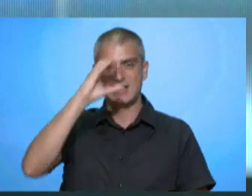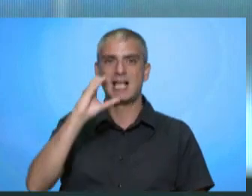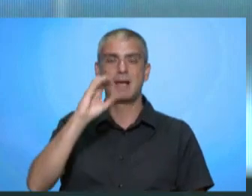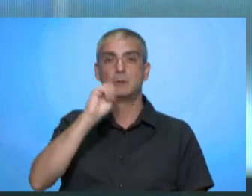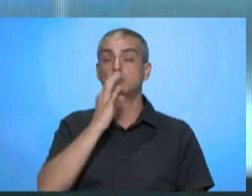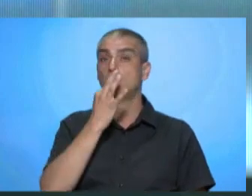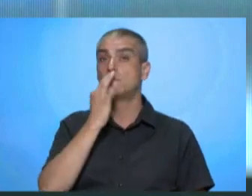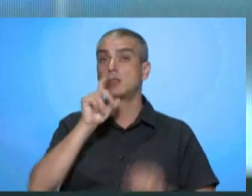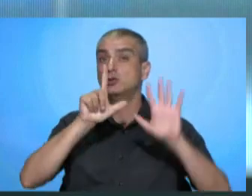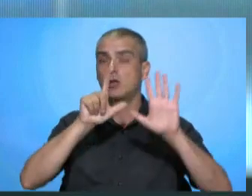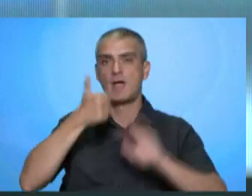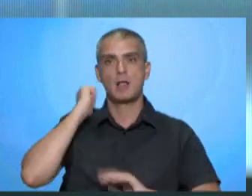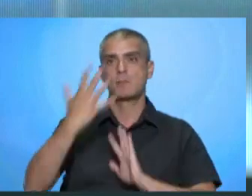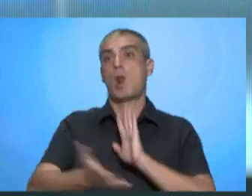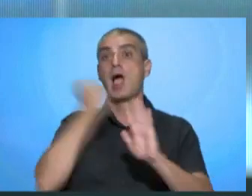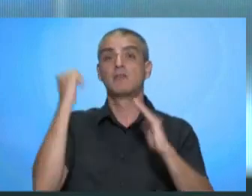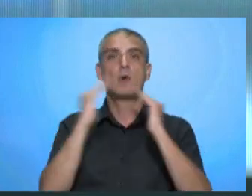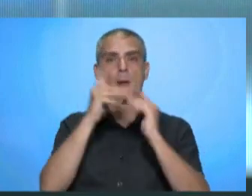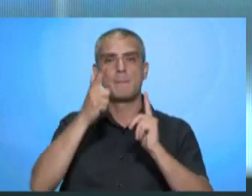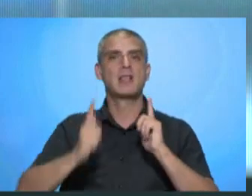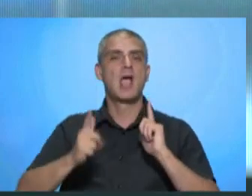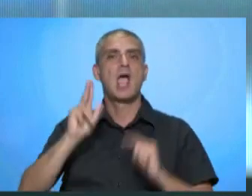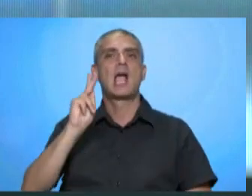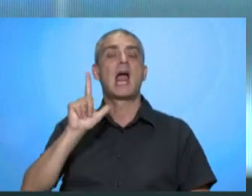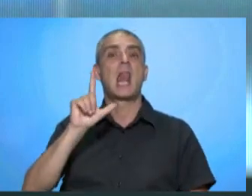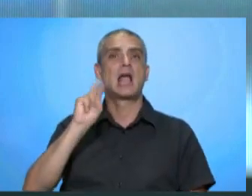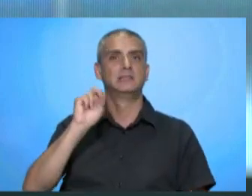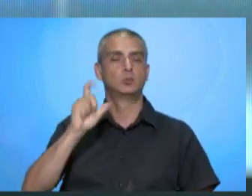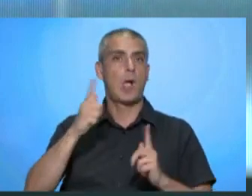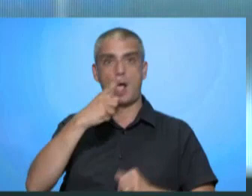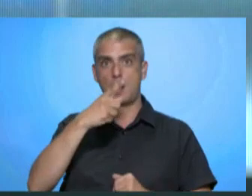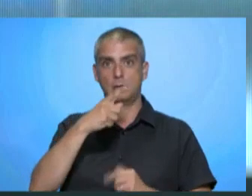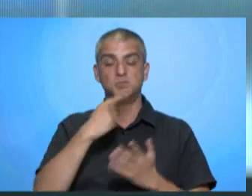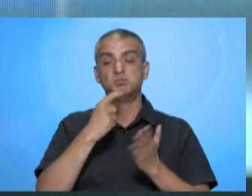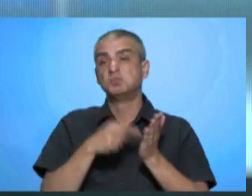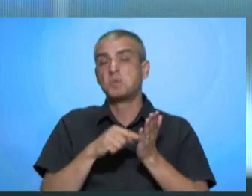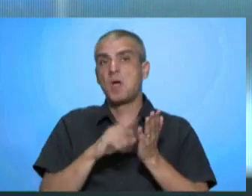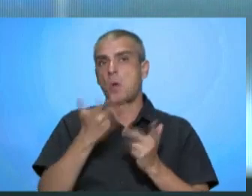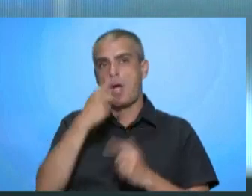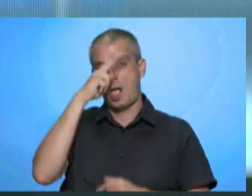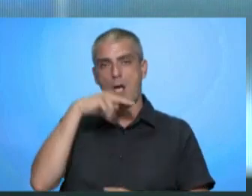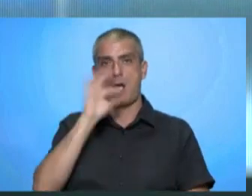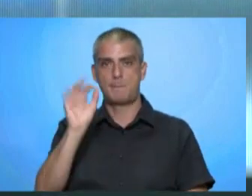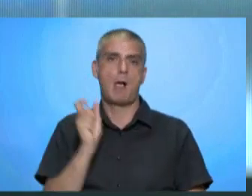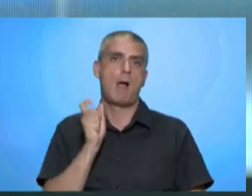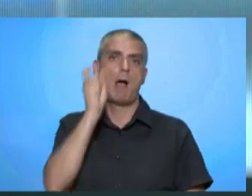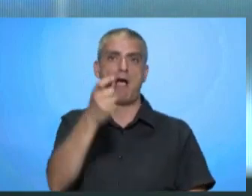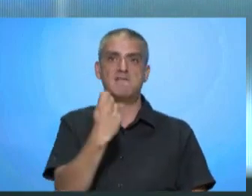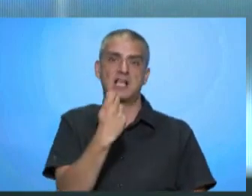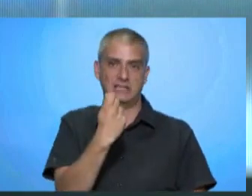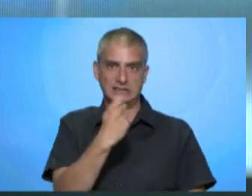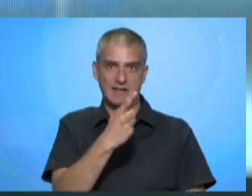בן 7, שנחטף אתמול מפתח ביתו בקלנסווה. ייתכן שהסיבה לחטיפה הם כספים שחייב האב, ועל